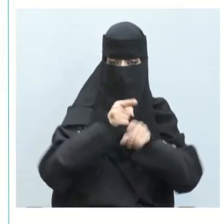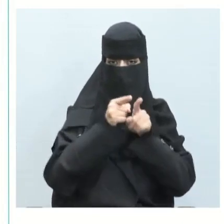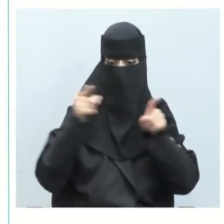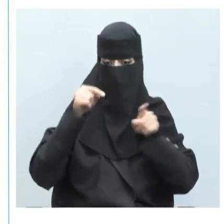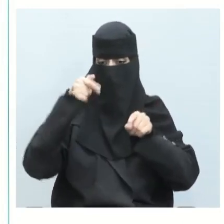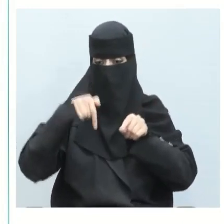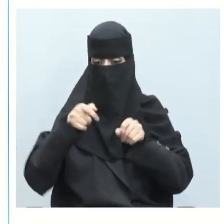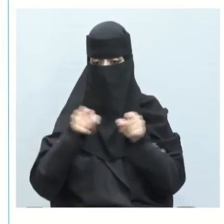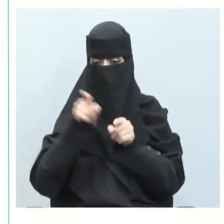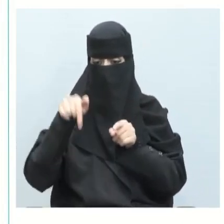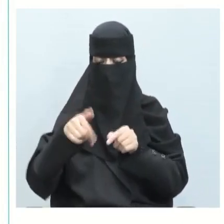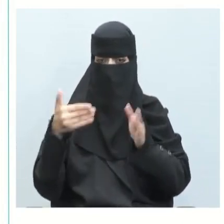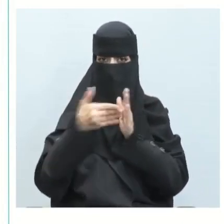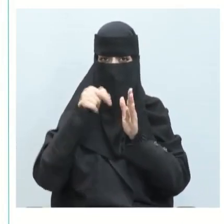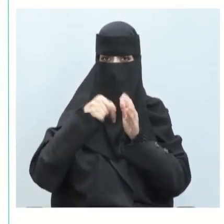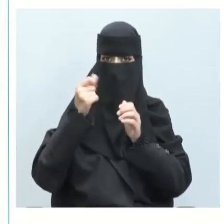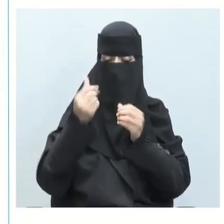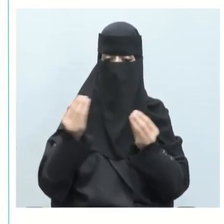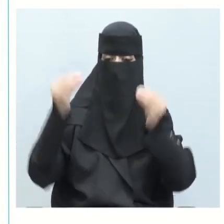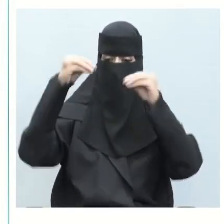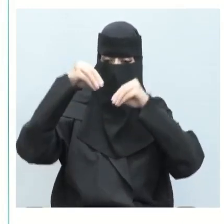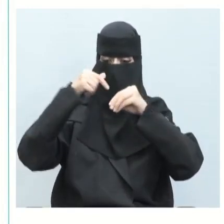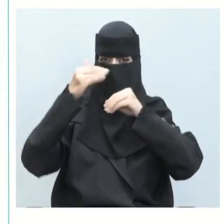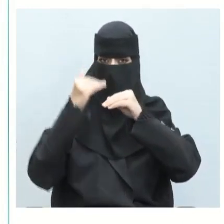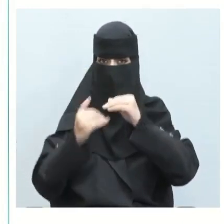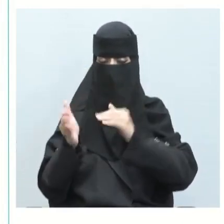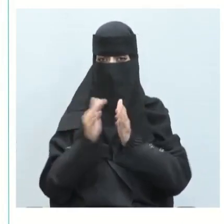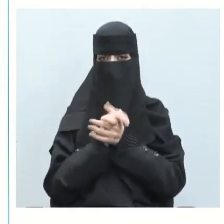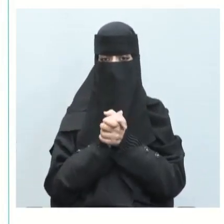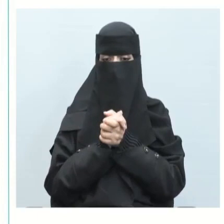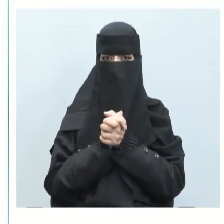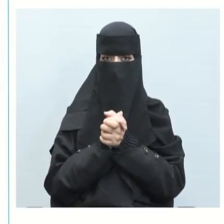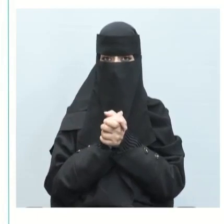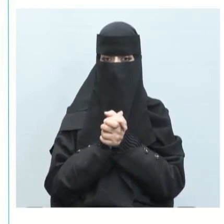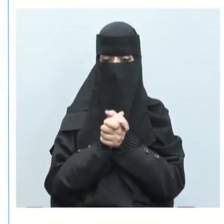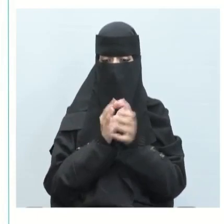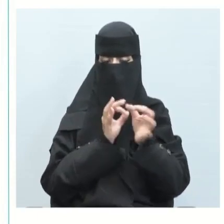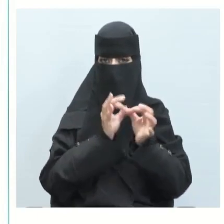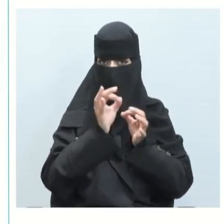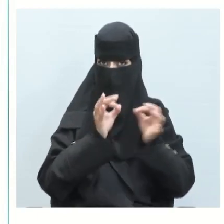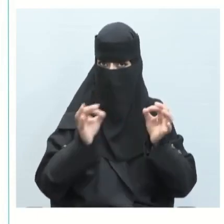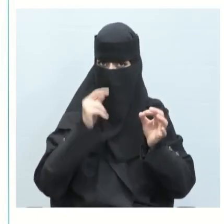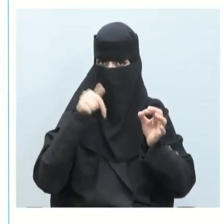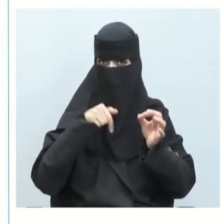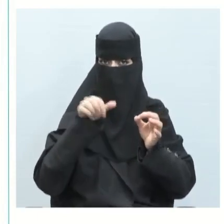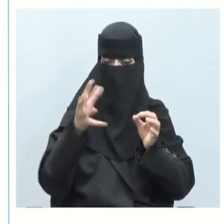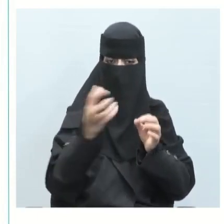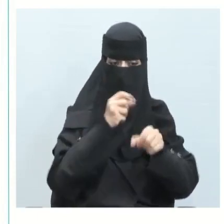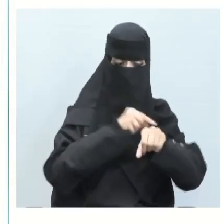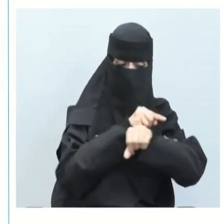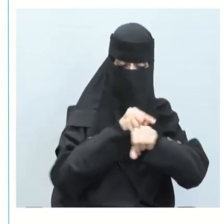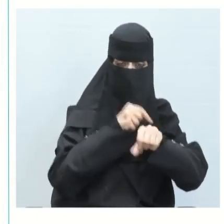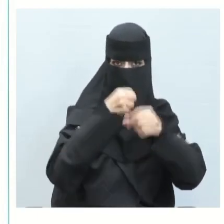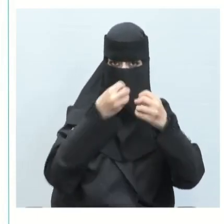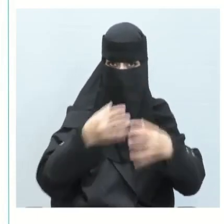زمن الامر الذي يؤدي كما ذكرنا تكاليف هالكه ل الفعاليه للتخطيط لاستغلال الوقت الذي